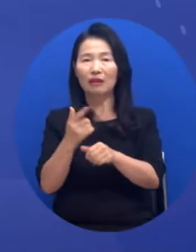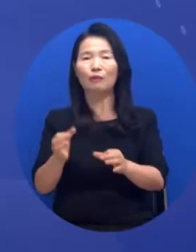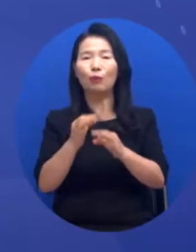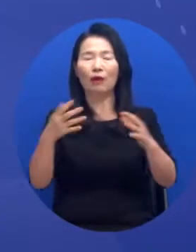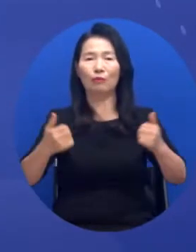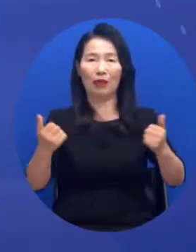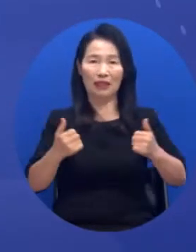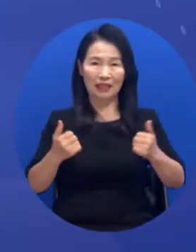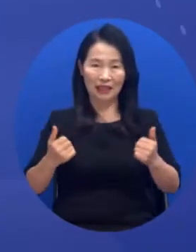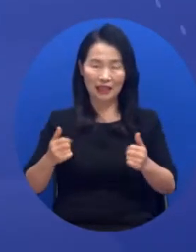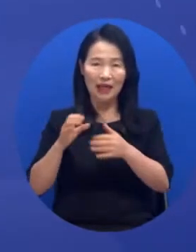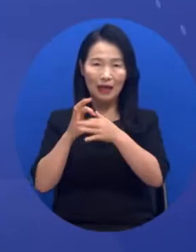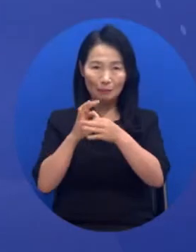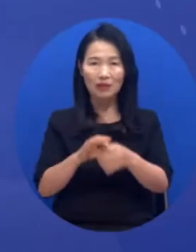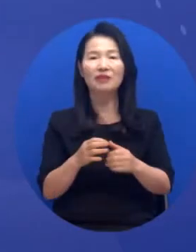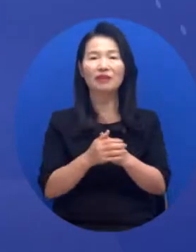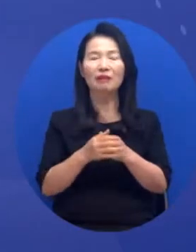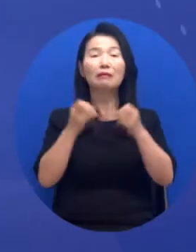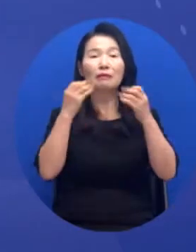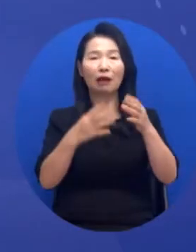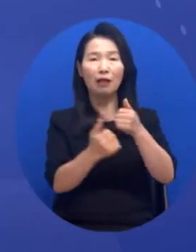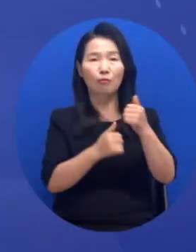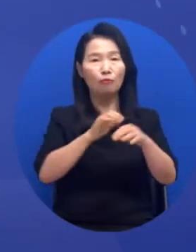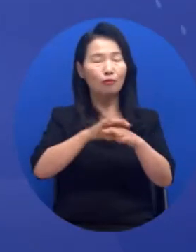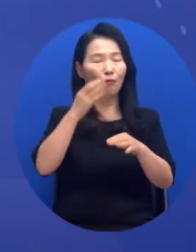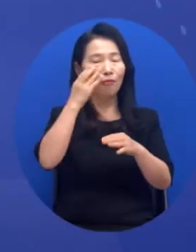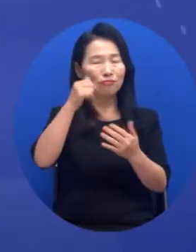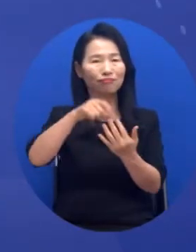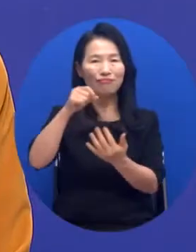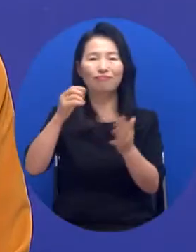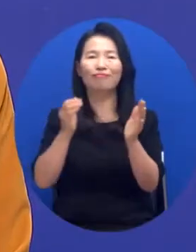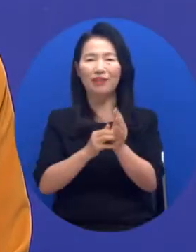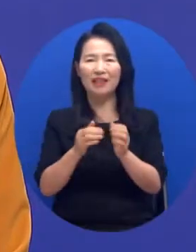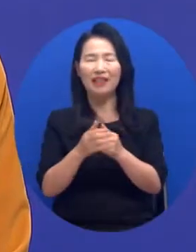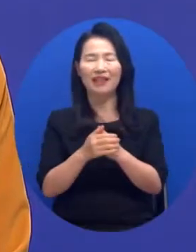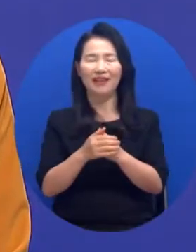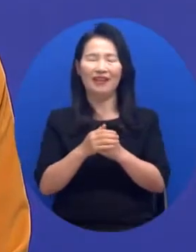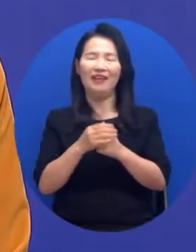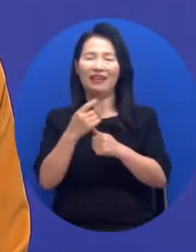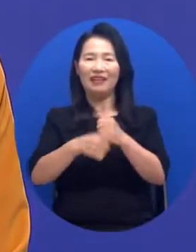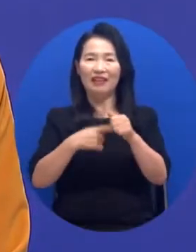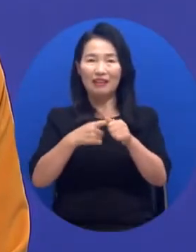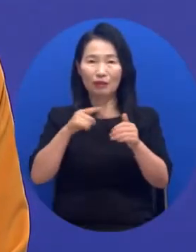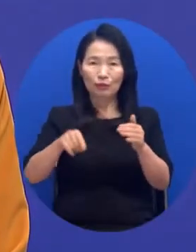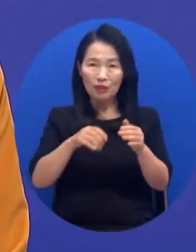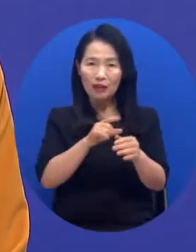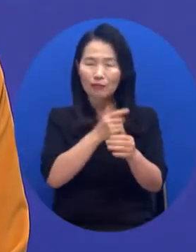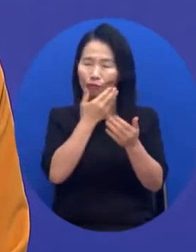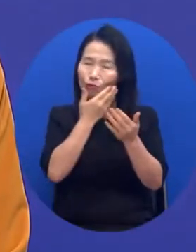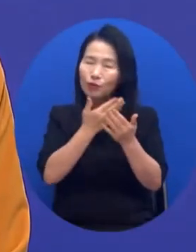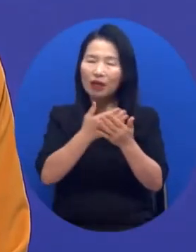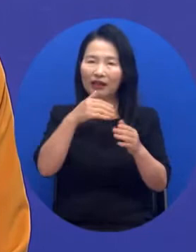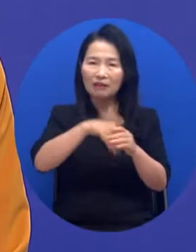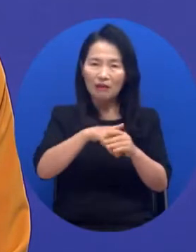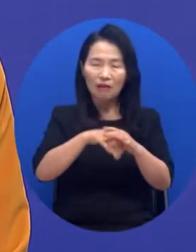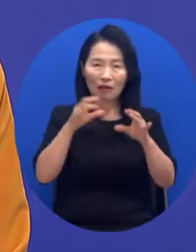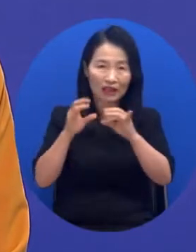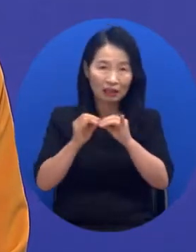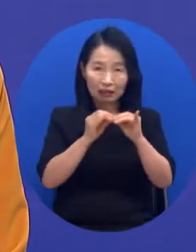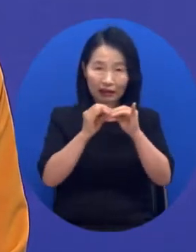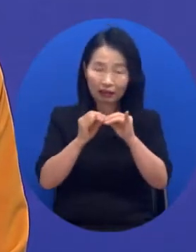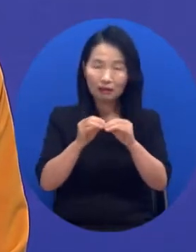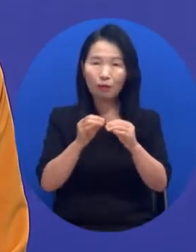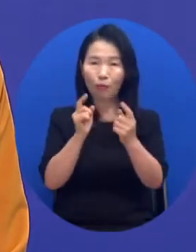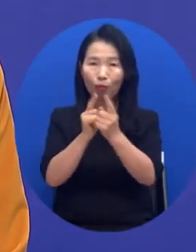5 개 교단이 모두 새 임원을 선출했다 씁니다 뭐 1년 중에 가장 중요한 선거 라든지 뭐 결이 들을 비대면